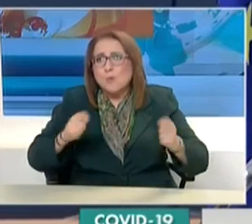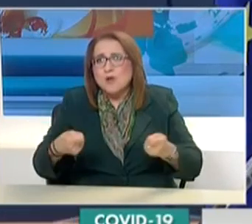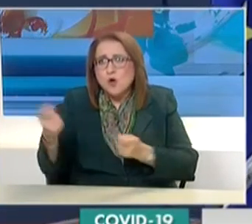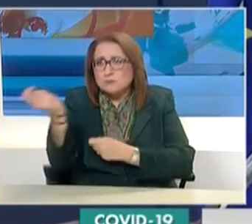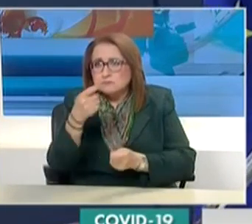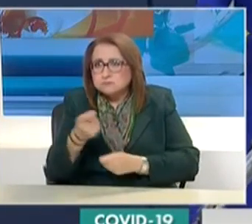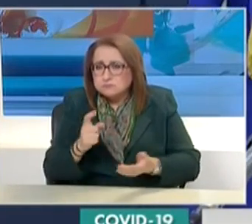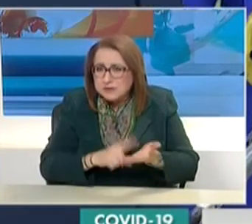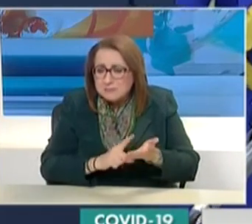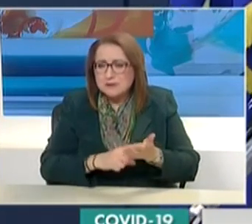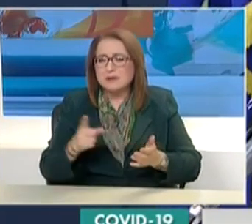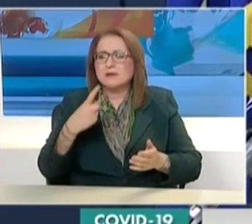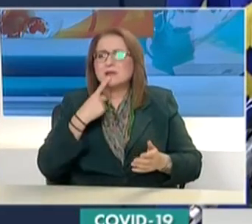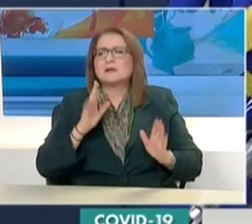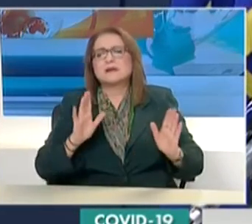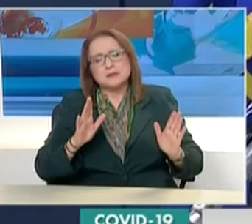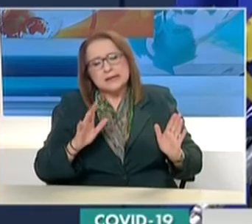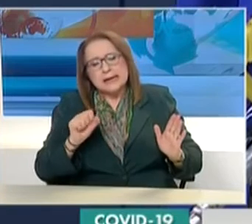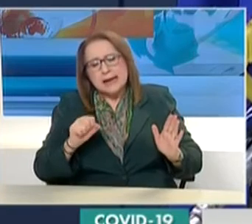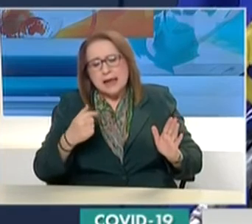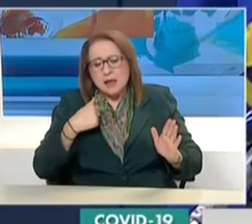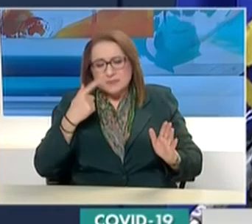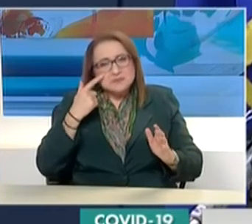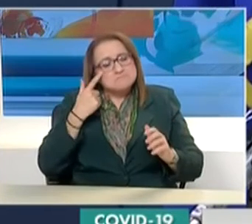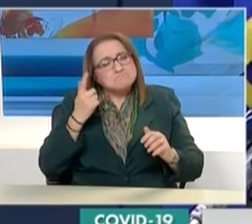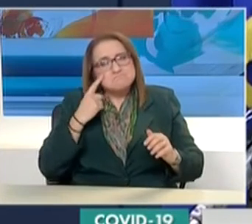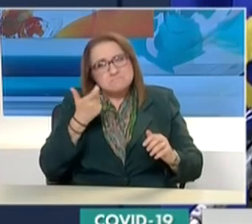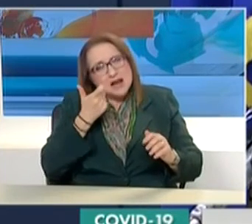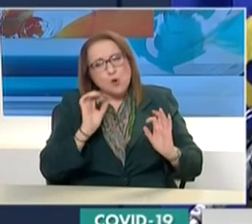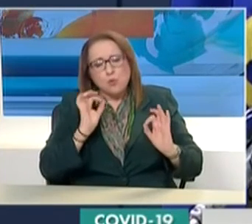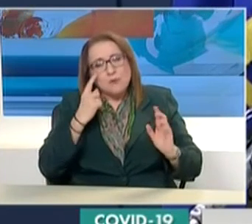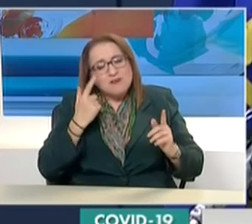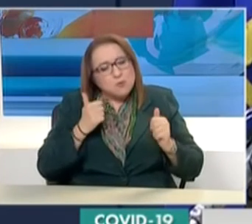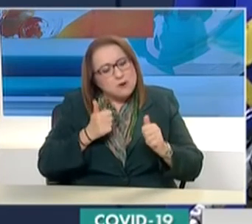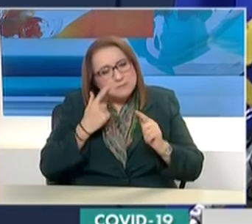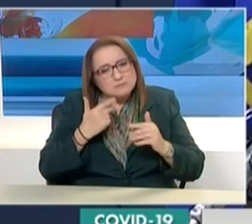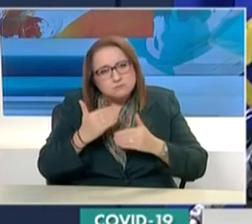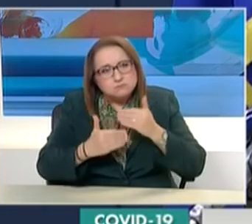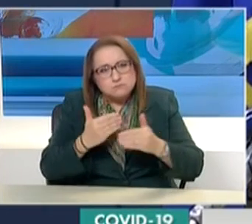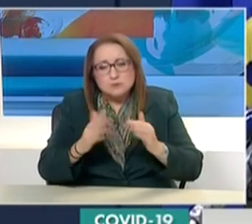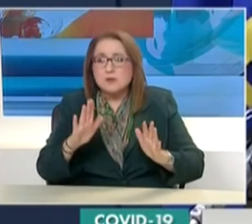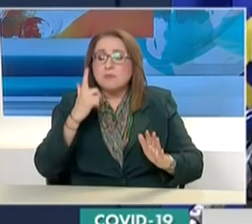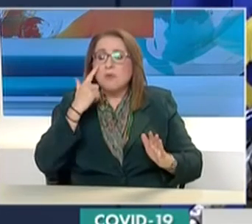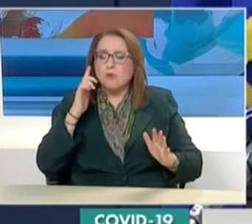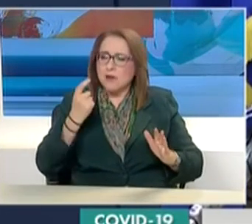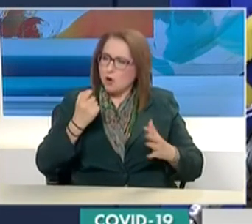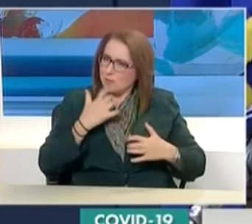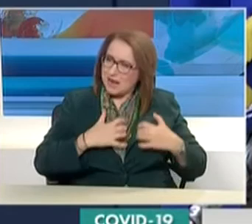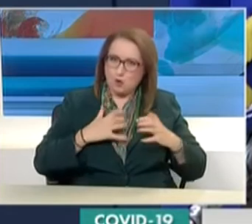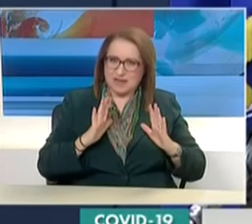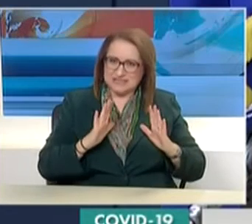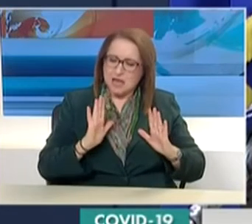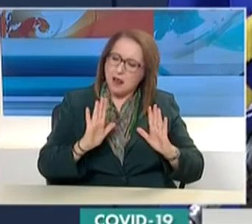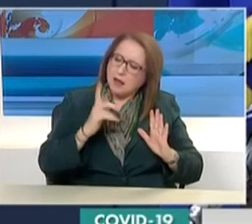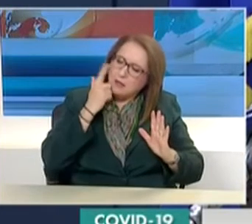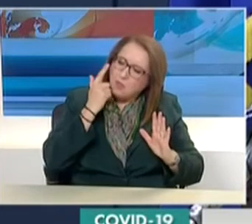αλλά η ανησυχία αυτή δεν σημαίνει ότι υπό οποιαδήποτε πίεση και χωρίς τα πραγματικά δεδομένα θα προχωρούμε σε καραντίνες. Από εκεί και